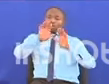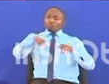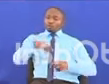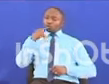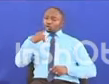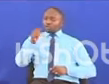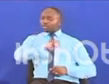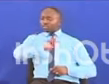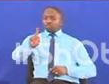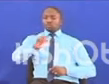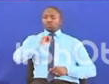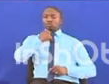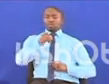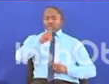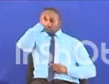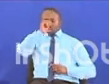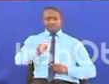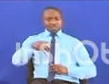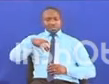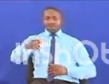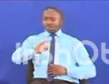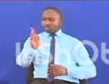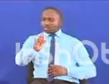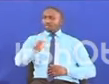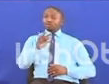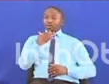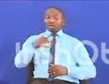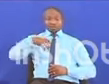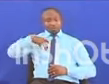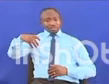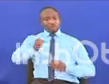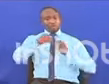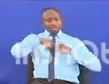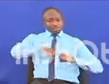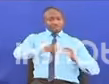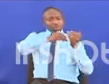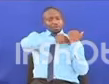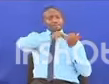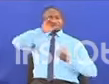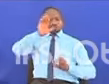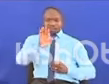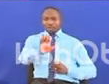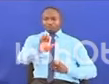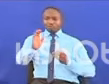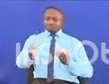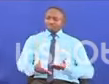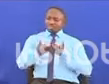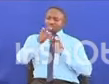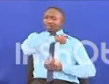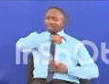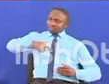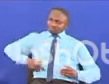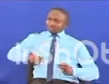tunawachukia waheshimiwa mawaziri, bali tunataka waheshimiwa waziri watimize na wao wajibu na majukumu yao ya kumsaidia Mheshimiwa